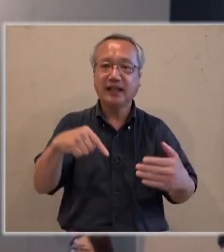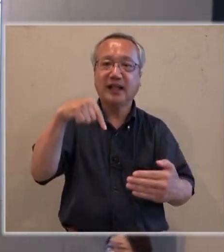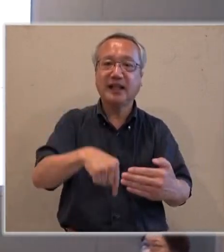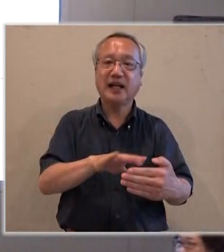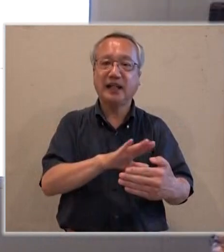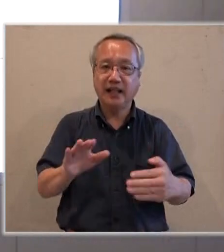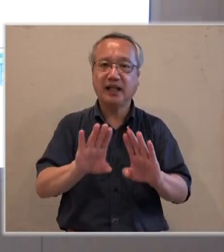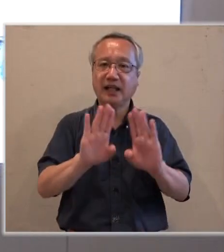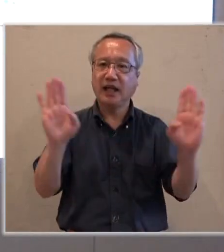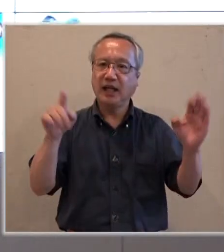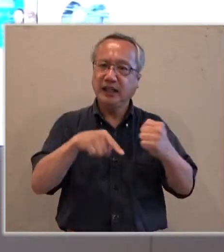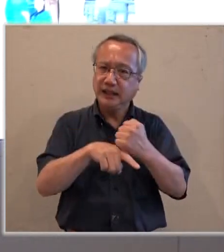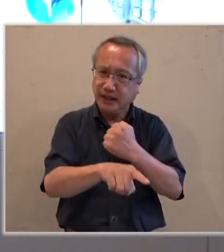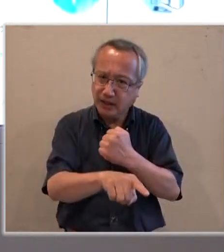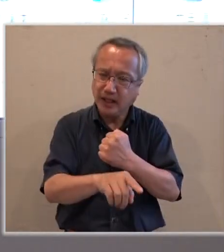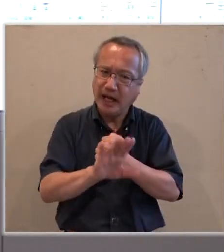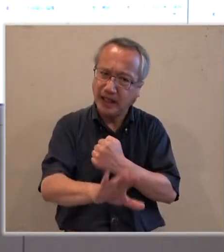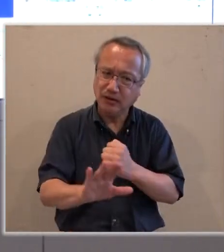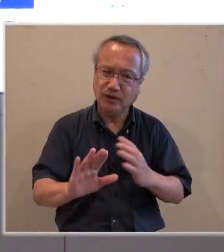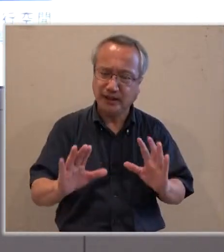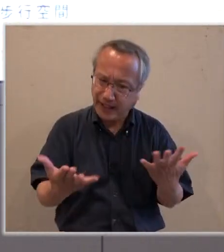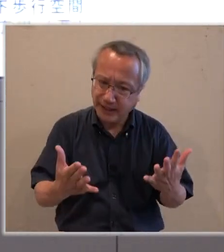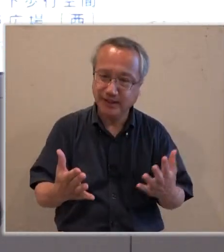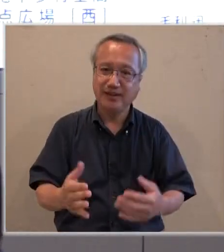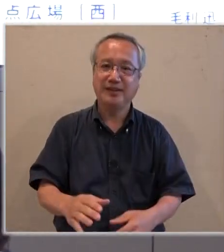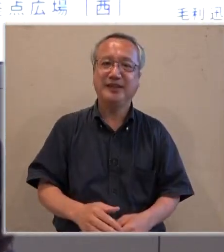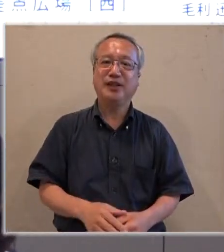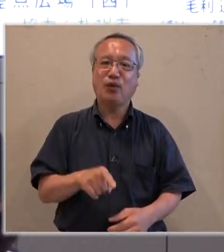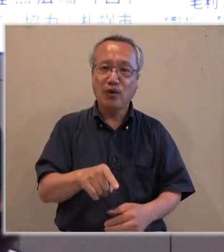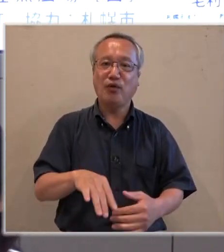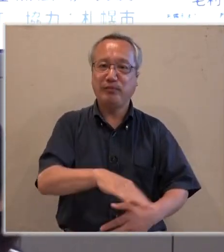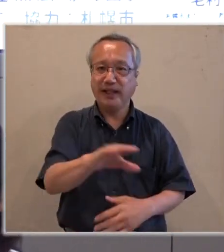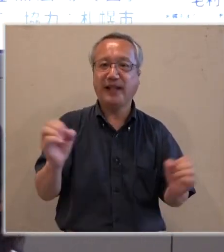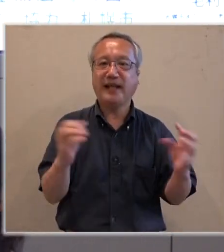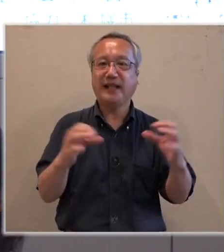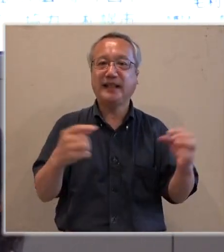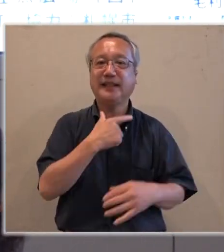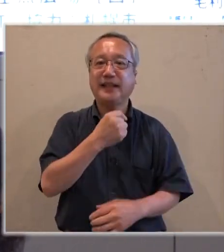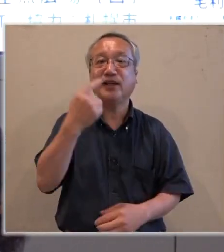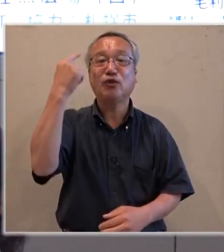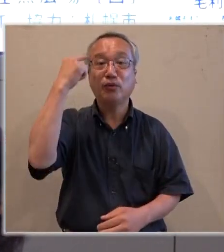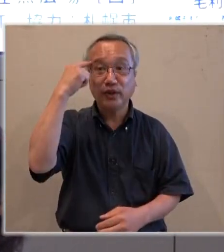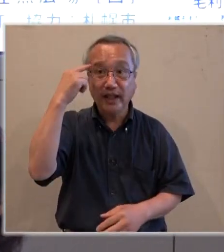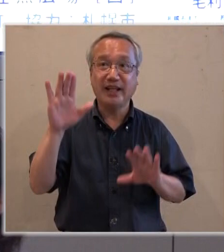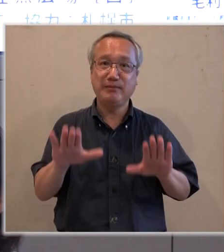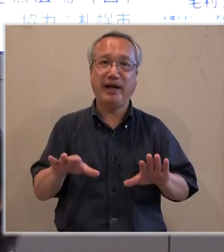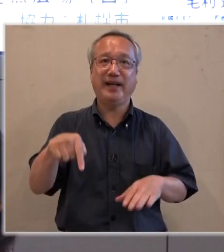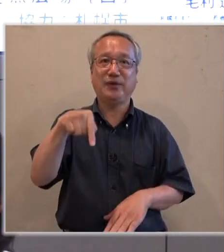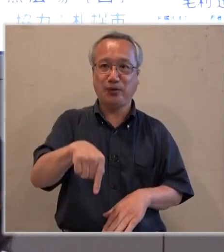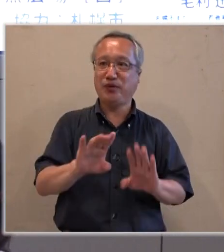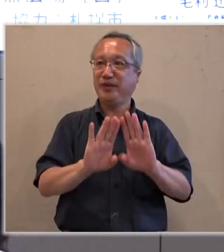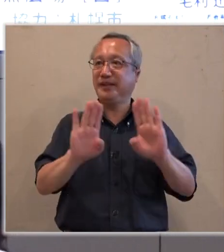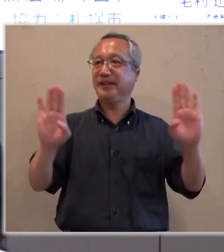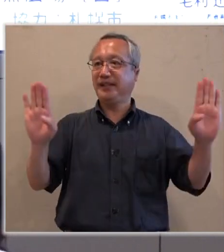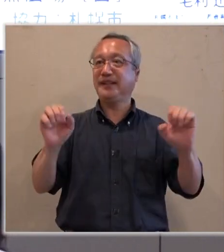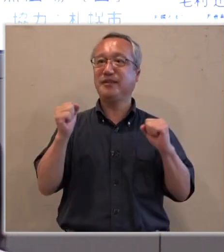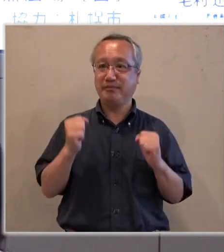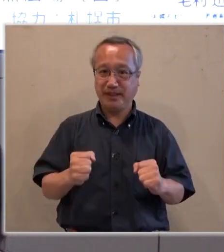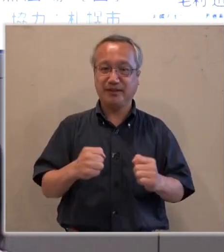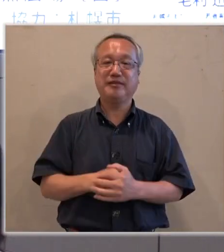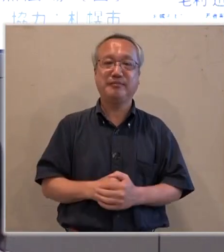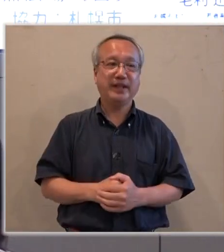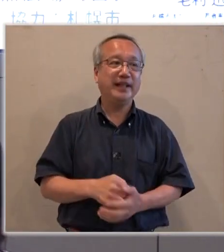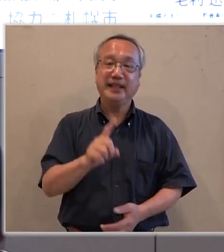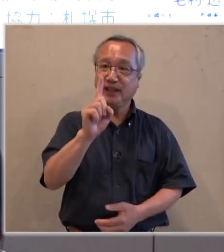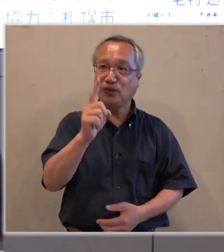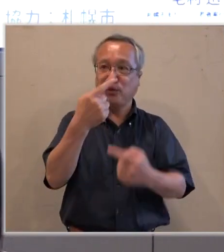催する意義がやはりないのかもしれないしあるのかもしれない、まあ、これについてはぜひみんなで話していきたいねというふうな思いで私たちは本日のイベントを開催しています。ただ一つちょっ